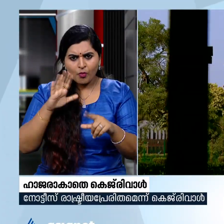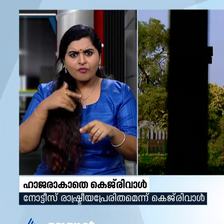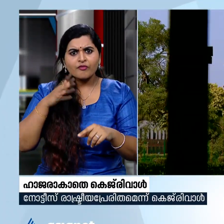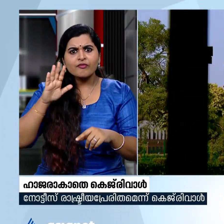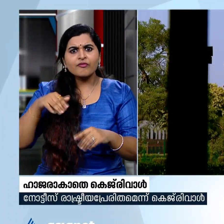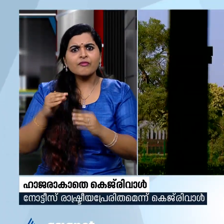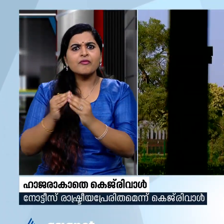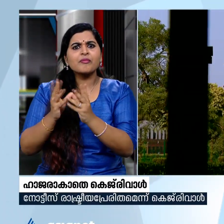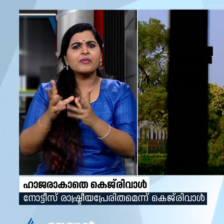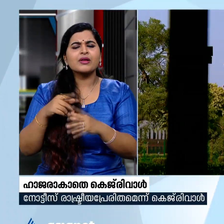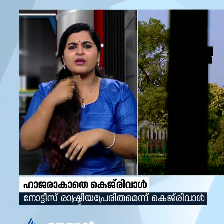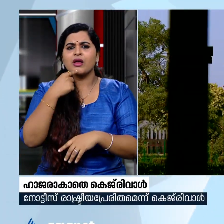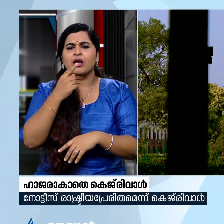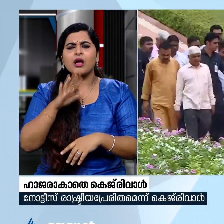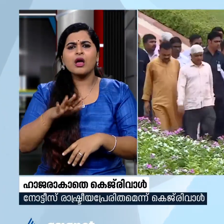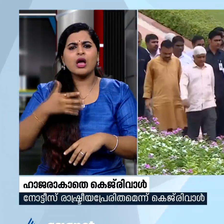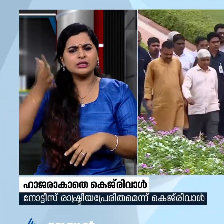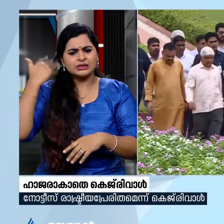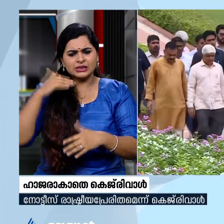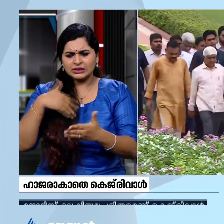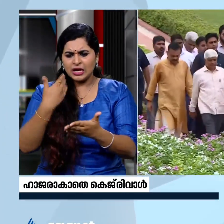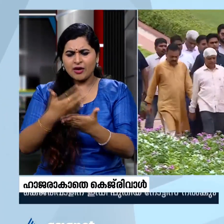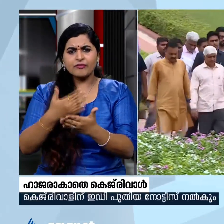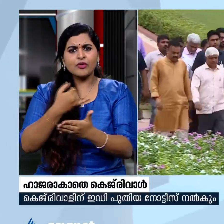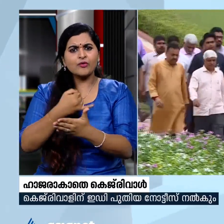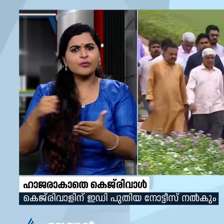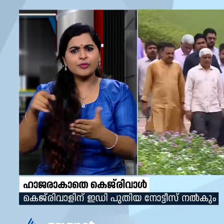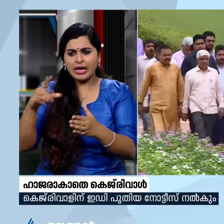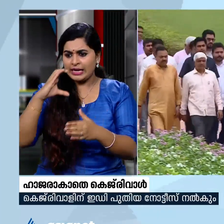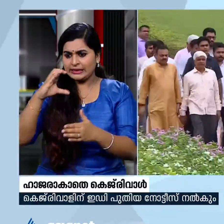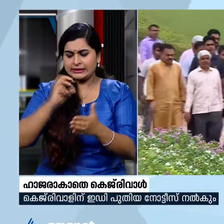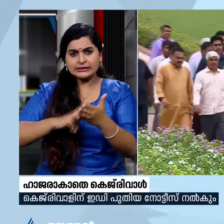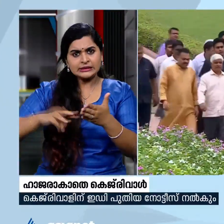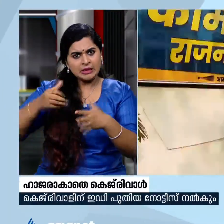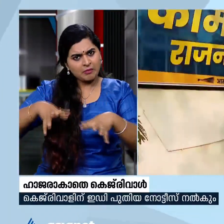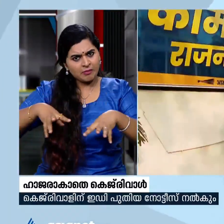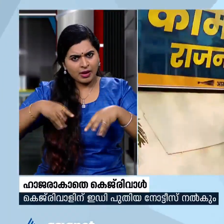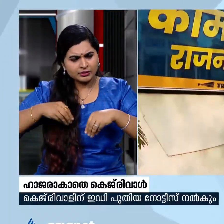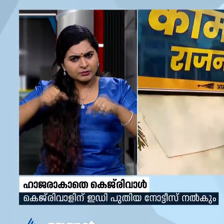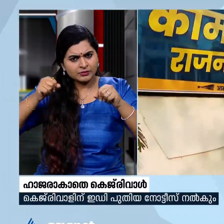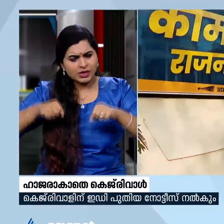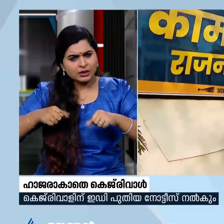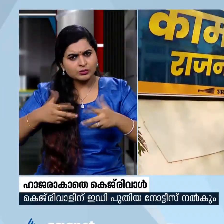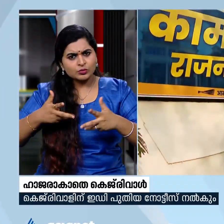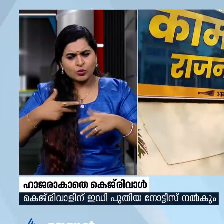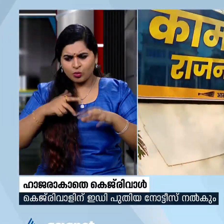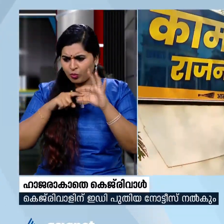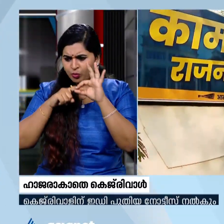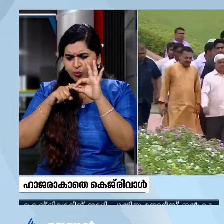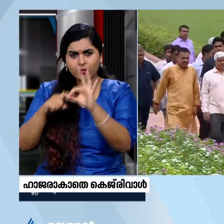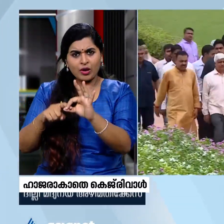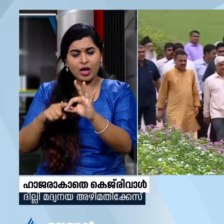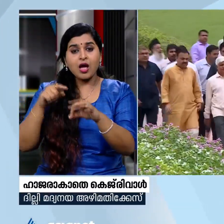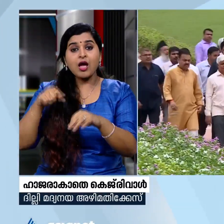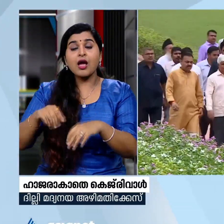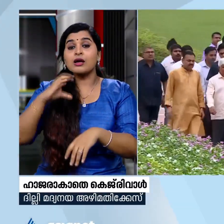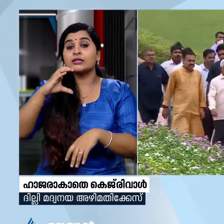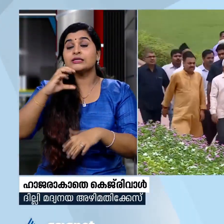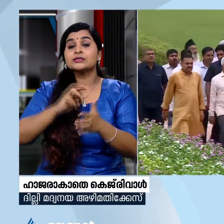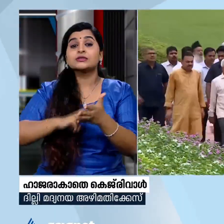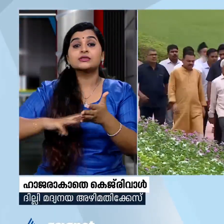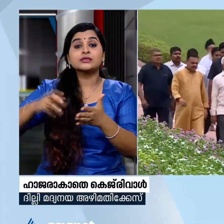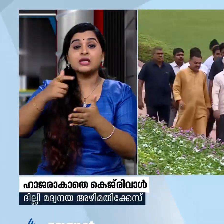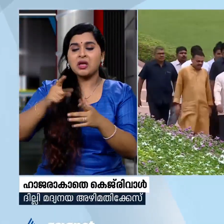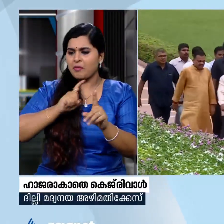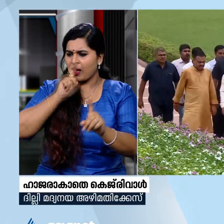സിസോദയുടെ ജാമ്യാർജി നൽകിക്കൊണ്ട് പറഞ്ഞ കാര്യങ്ങൾ കെജ്രിവാൾ അംഗീകരിക്കുന്നുണ്ടോ എന്നും BJP ചോദിച്ചു. കെജ്രിവാളിൻ്റെ ചോദ്യം ചെയ്യലിനെതിരെ പാർട്ടി പ്രതിഷേധം